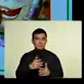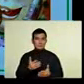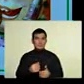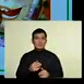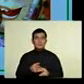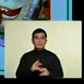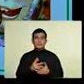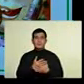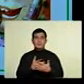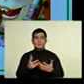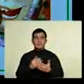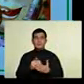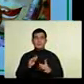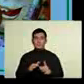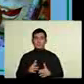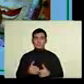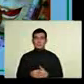Рассеянный, с улицы бассейный.